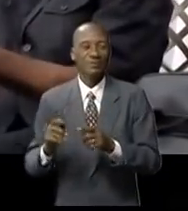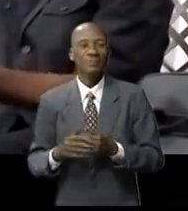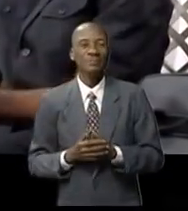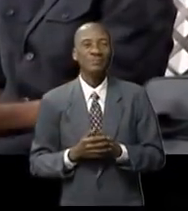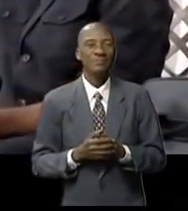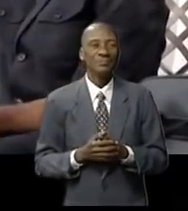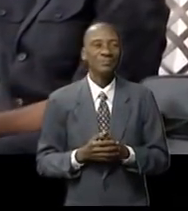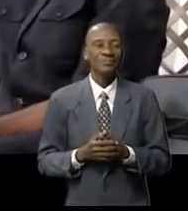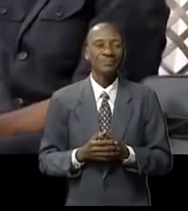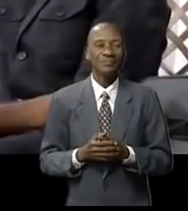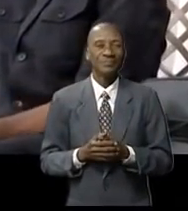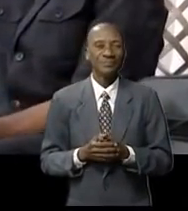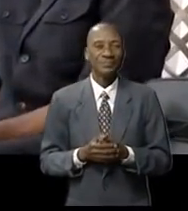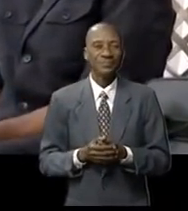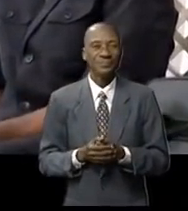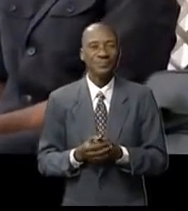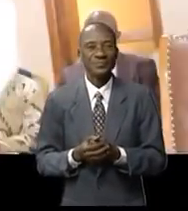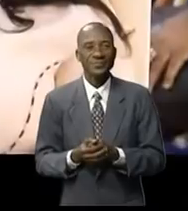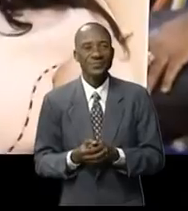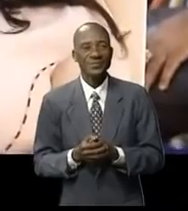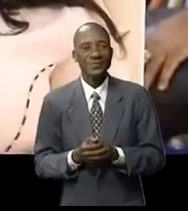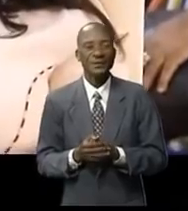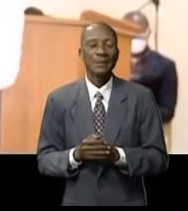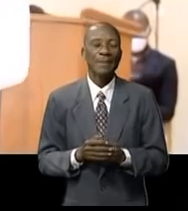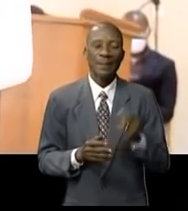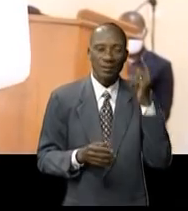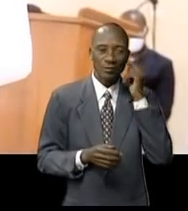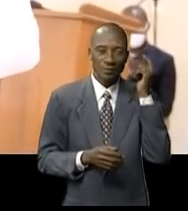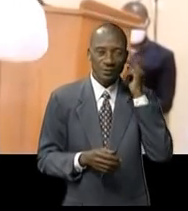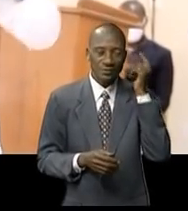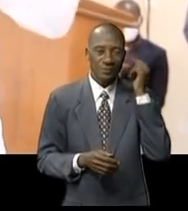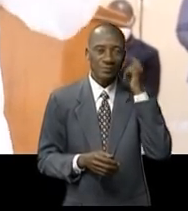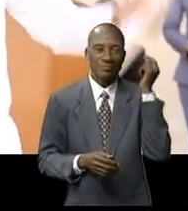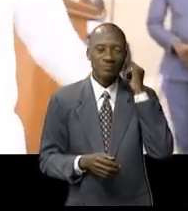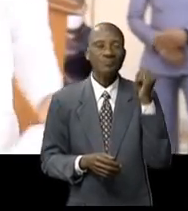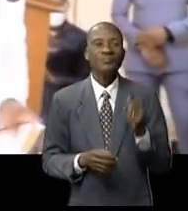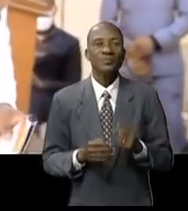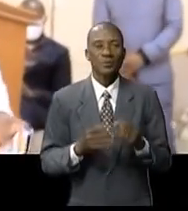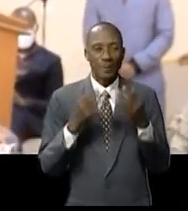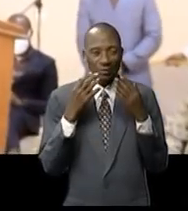Les deux des moyens que nous avons, c'est ce qui est faisable. Et on a tapé la banque